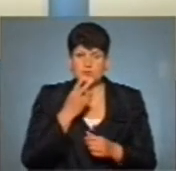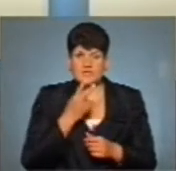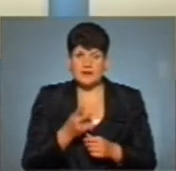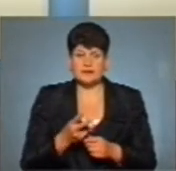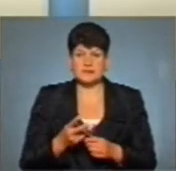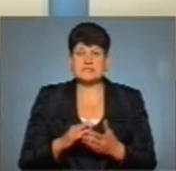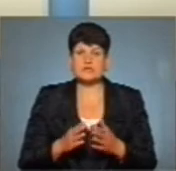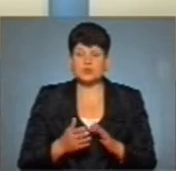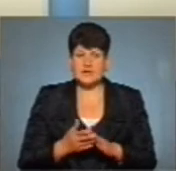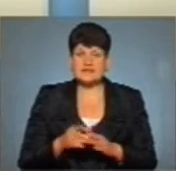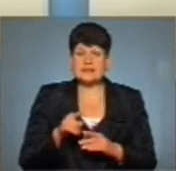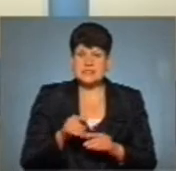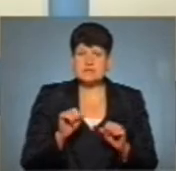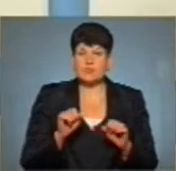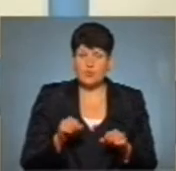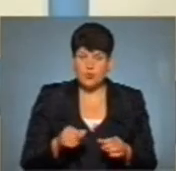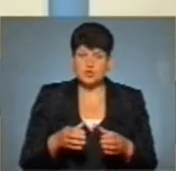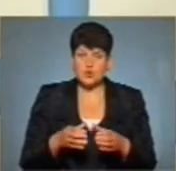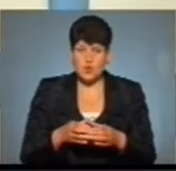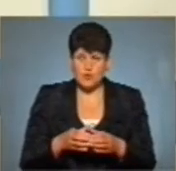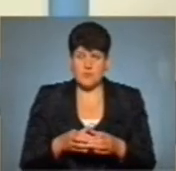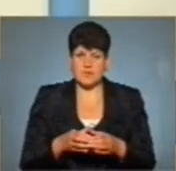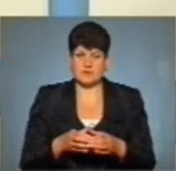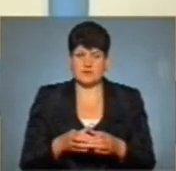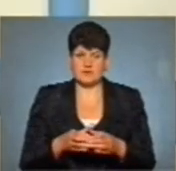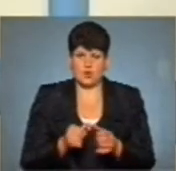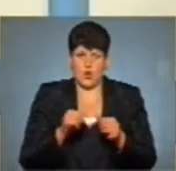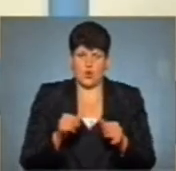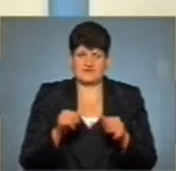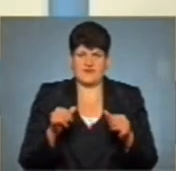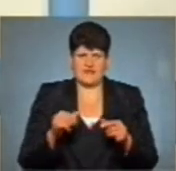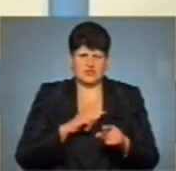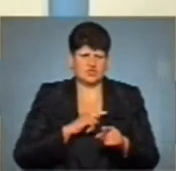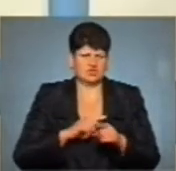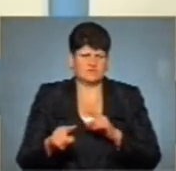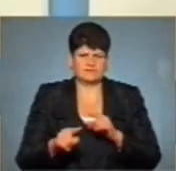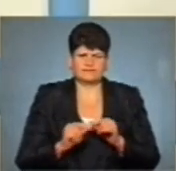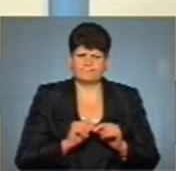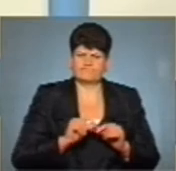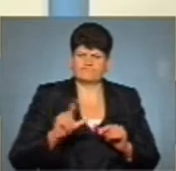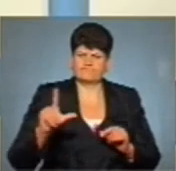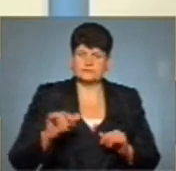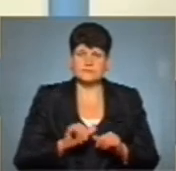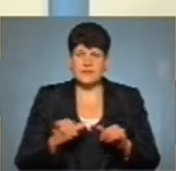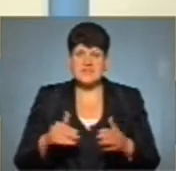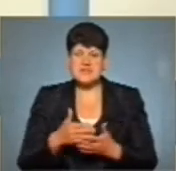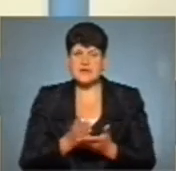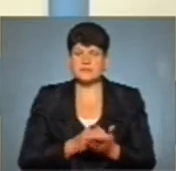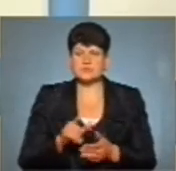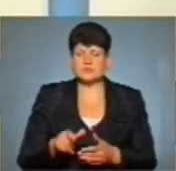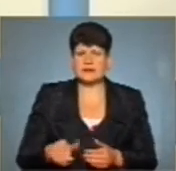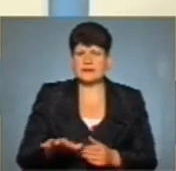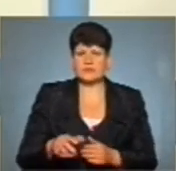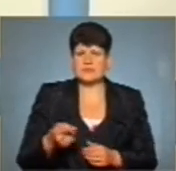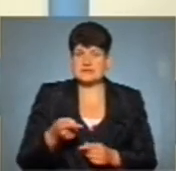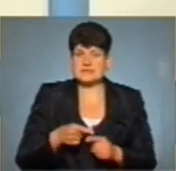наступну ситуацію. Ті спроможні громади, більш спроможніші, розвивалися б значно швидшими темпами. І якість життя мешканців на території цих